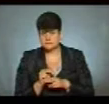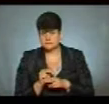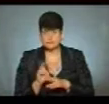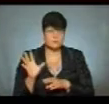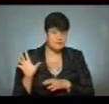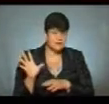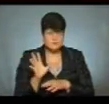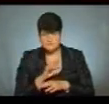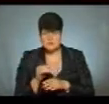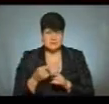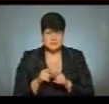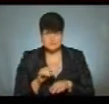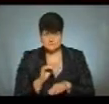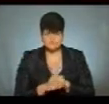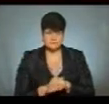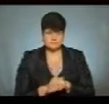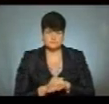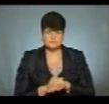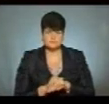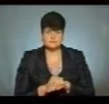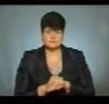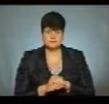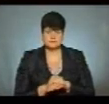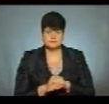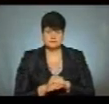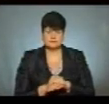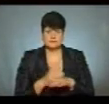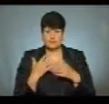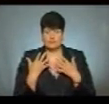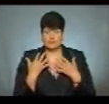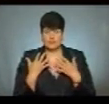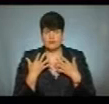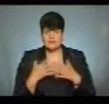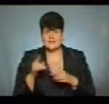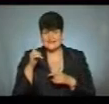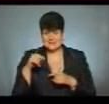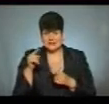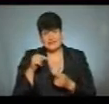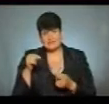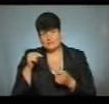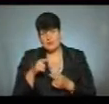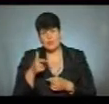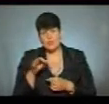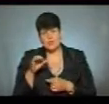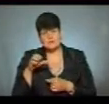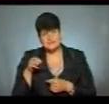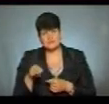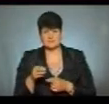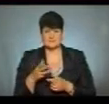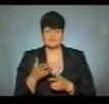ці фактори, ну, скажімо, ну, вже такі знаки, які не відповідають ГОСТам, скажімо, вони вже